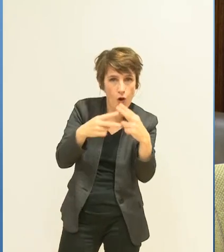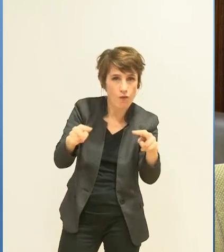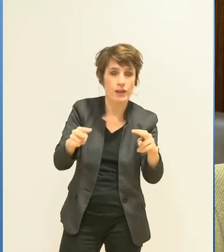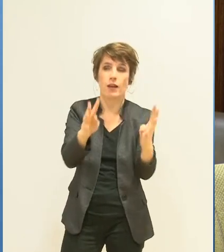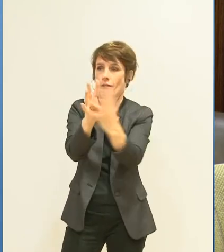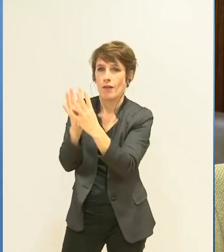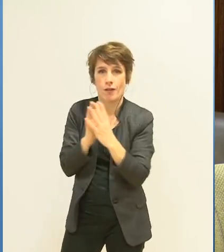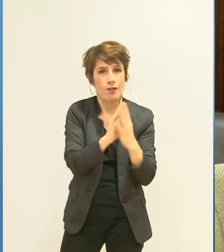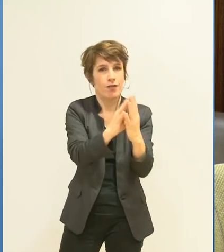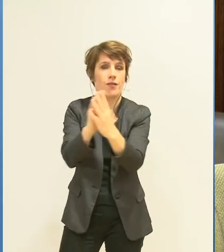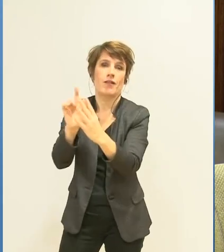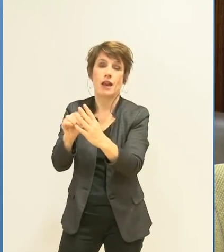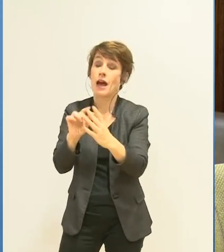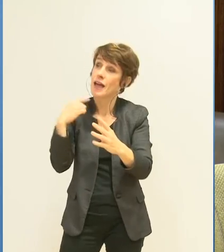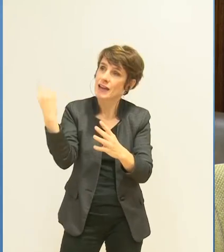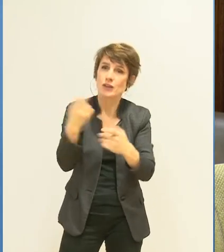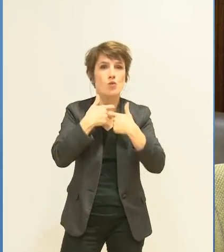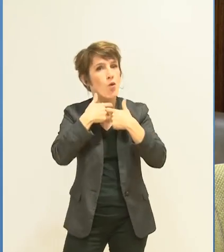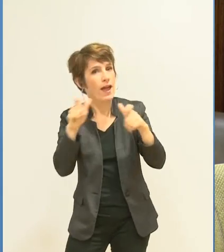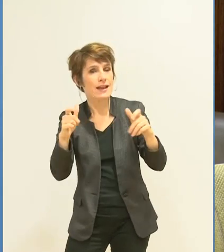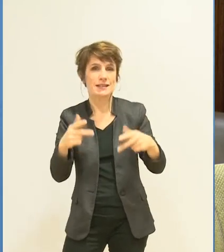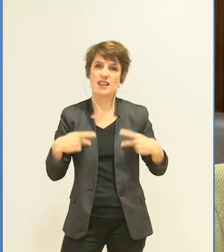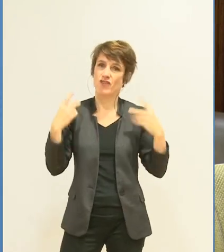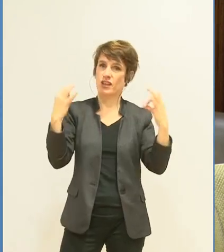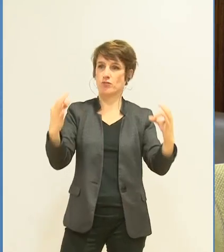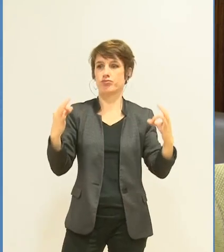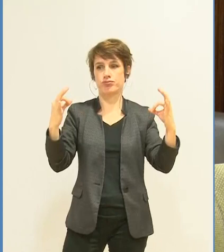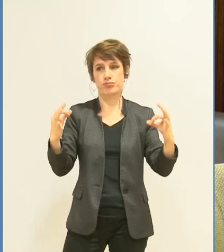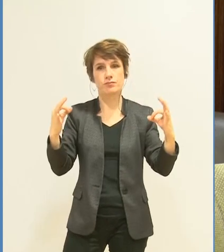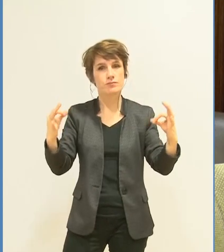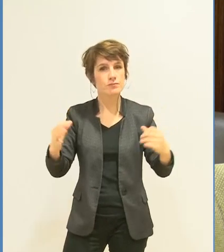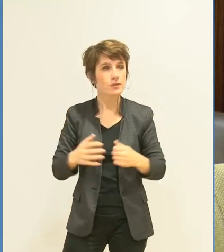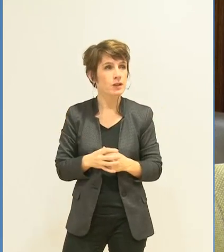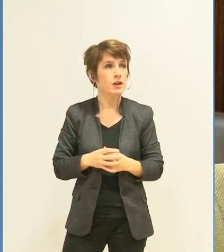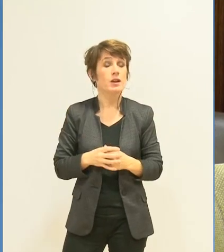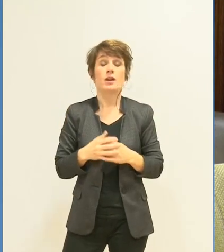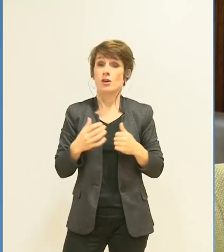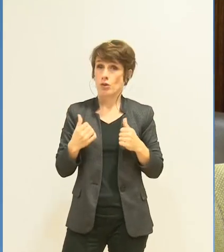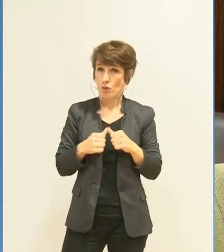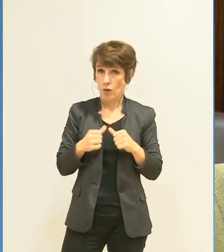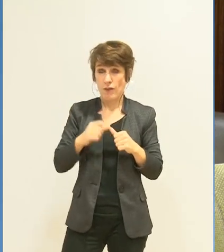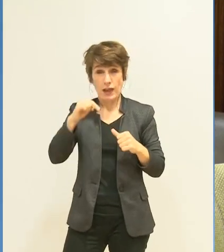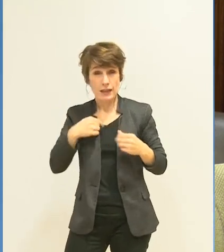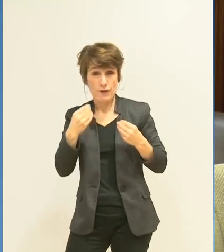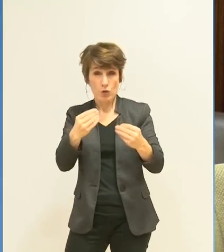et l'accès à tous et à toutes à une vie décente elle doit contribuer à concilier et non pas à opposer les intérêts